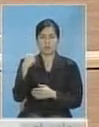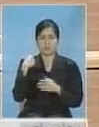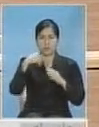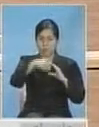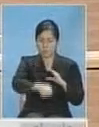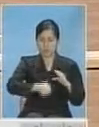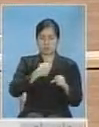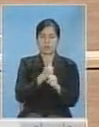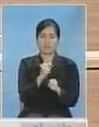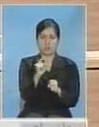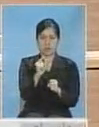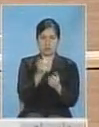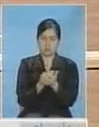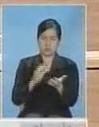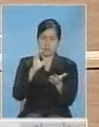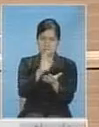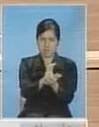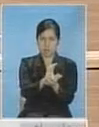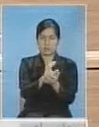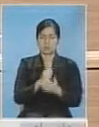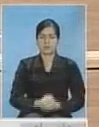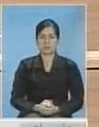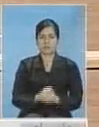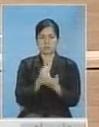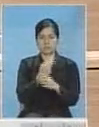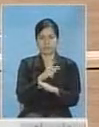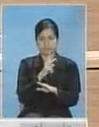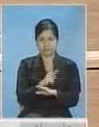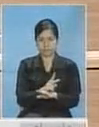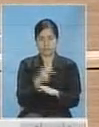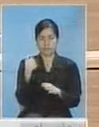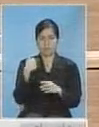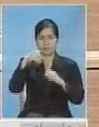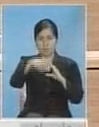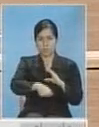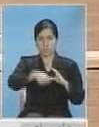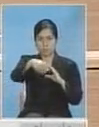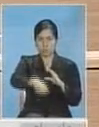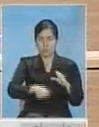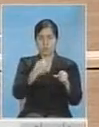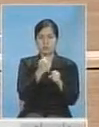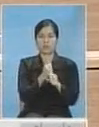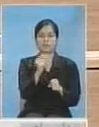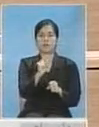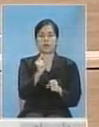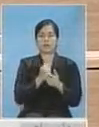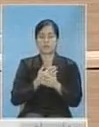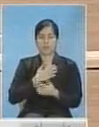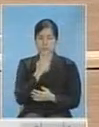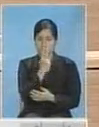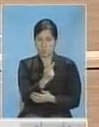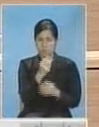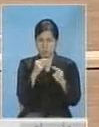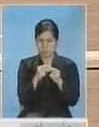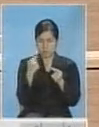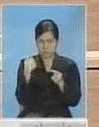งพอมีงบประมาณไปท่านประธานครับไปขุดยังไงรู้ไหมฮะผมไปเห็นมาครับไปล